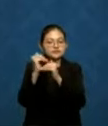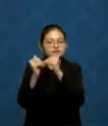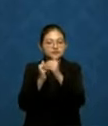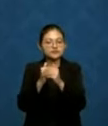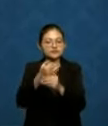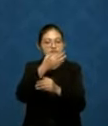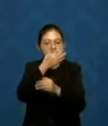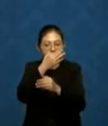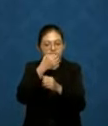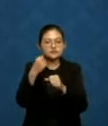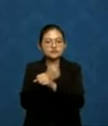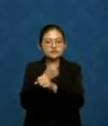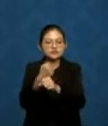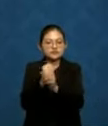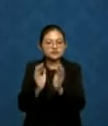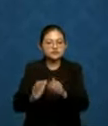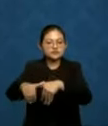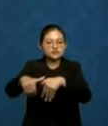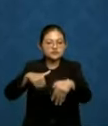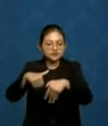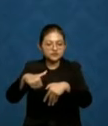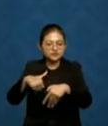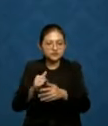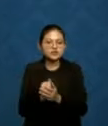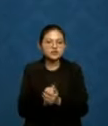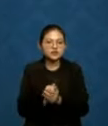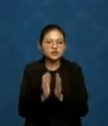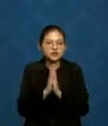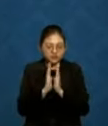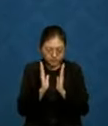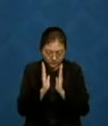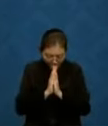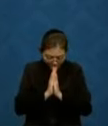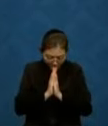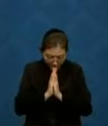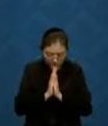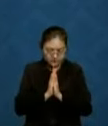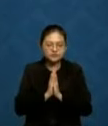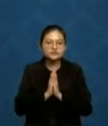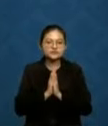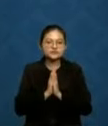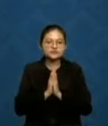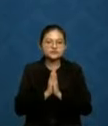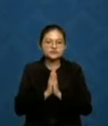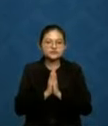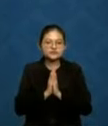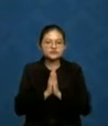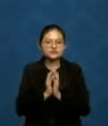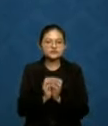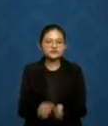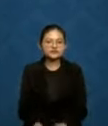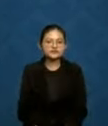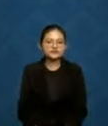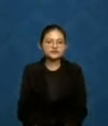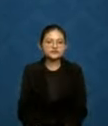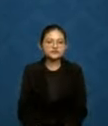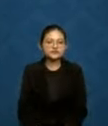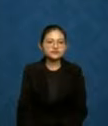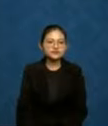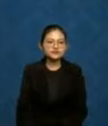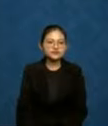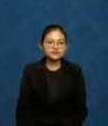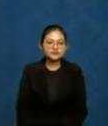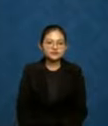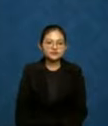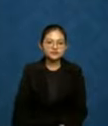งานของพี่น้องประชาชนก็ขอกราบขอบพระคุณผ่านท่านประธานนะครับขอบคุณครับขอบคุณครับขอเชิญท่าน